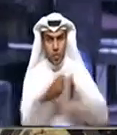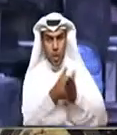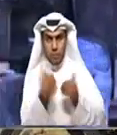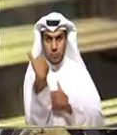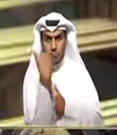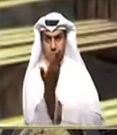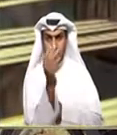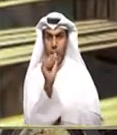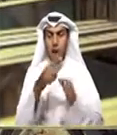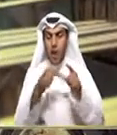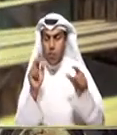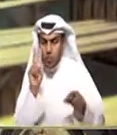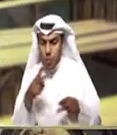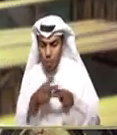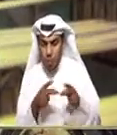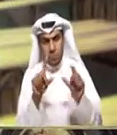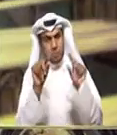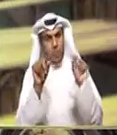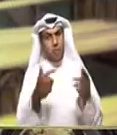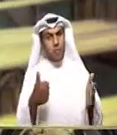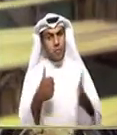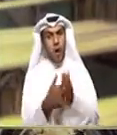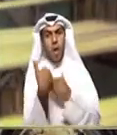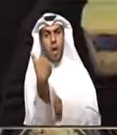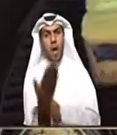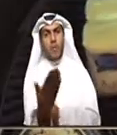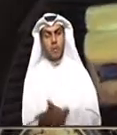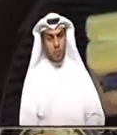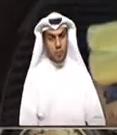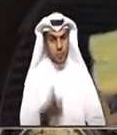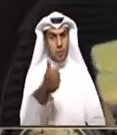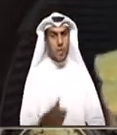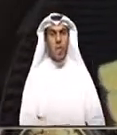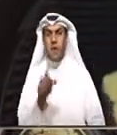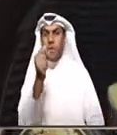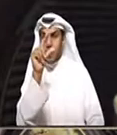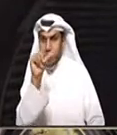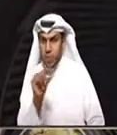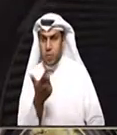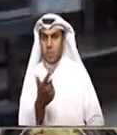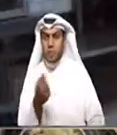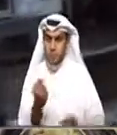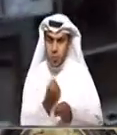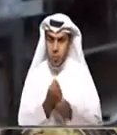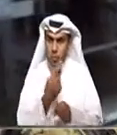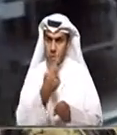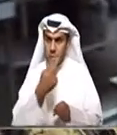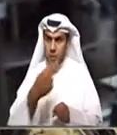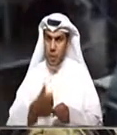سيكون لها انعكاس إيجابي على قدرة التصدير مع تقليل التكلفة المرتبطة بتكرار أعمال